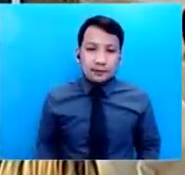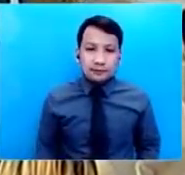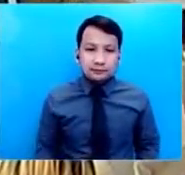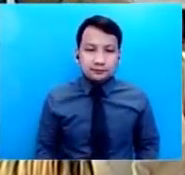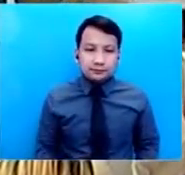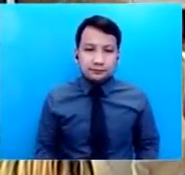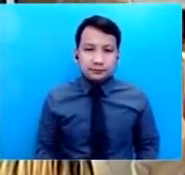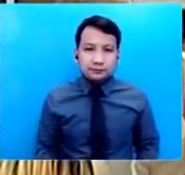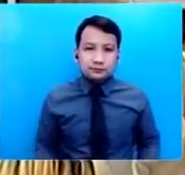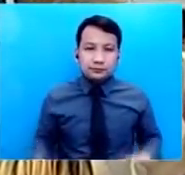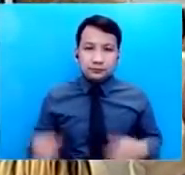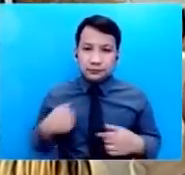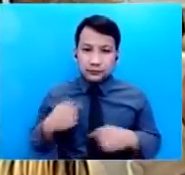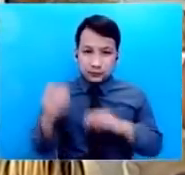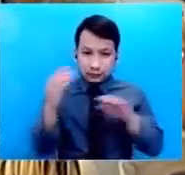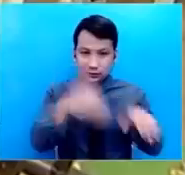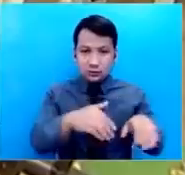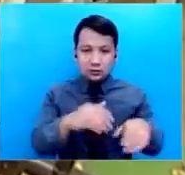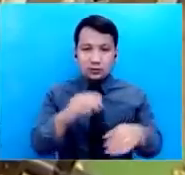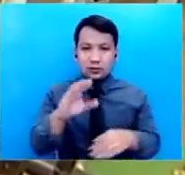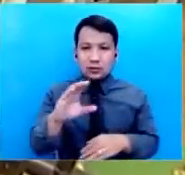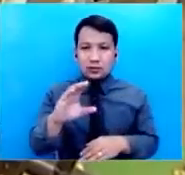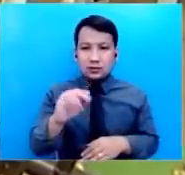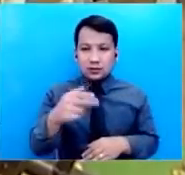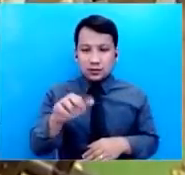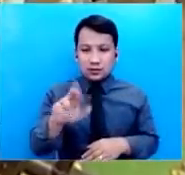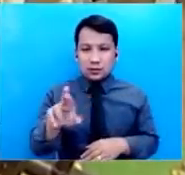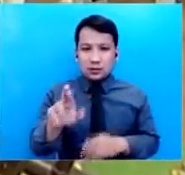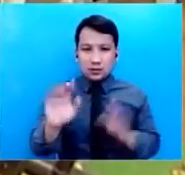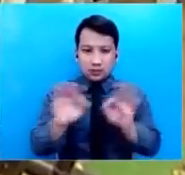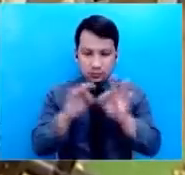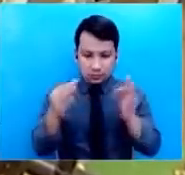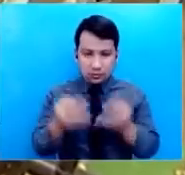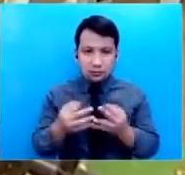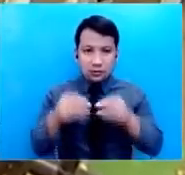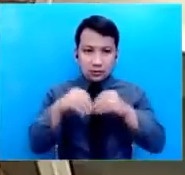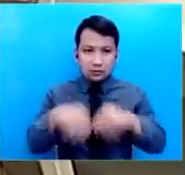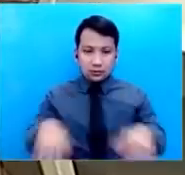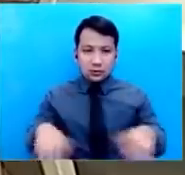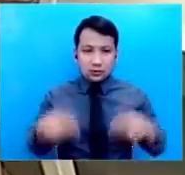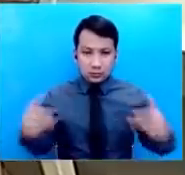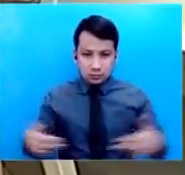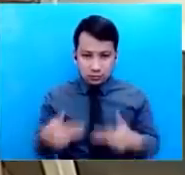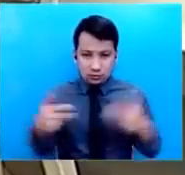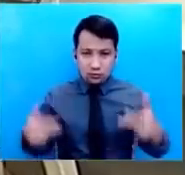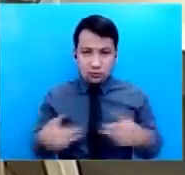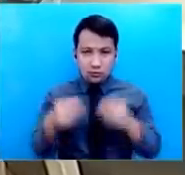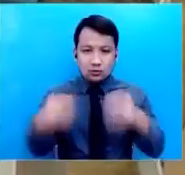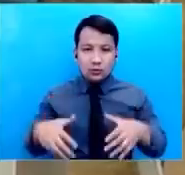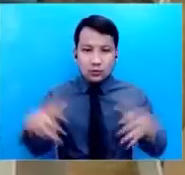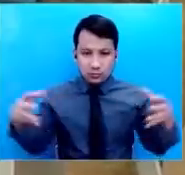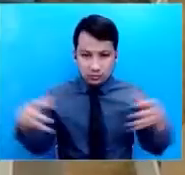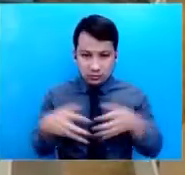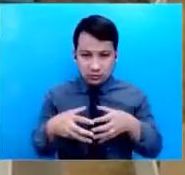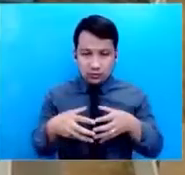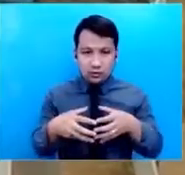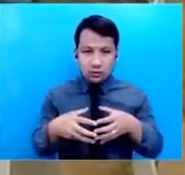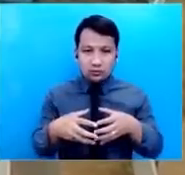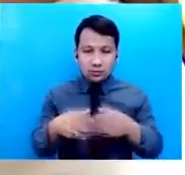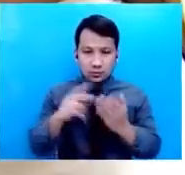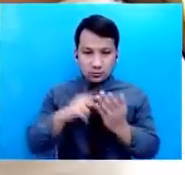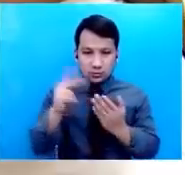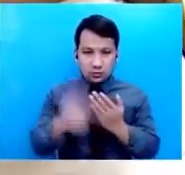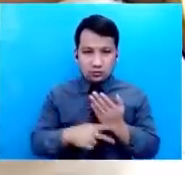Muling nagtungo sa tanggapan ng Commission on Human Rights sa mga pamilya na mga nawawalan sa sabongero. Nagsama-sama sila roon sa isang programa kung